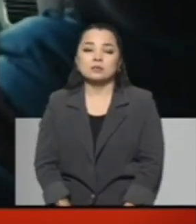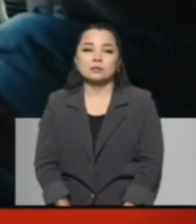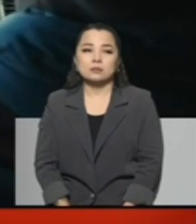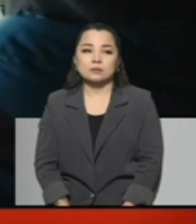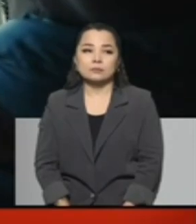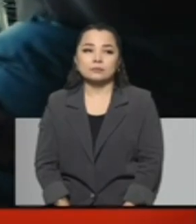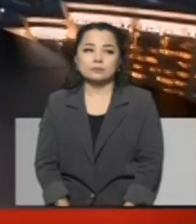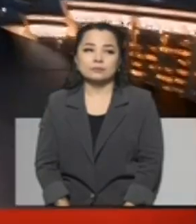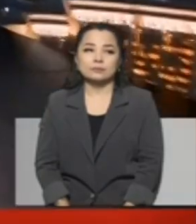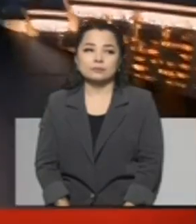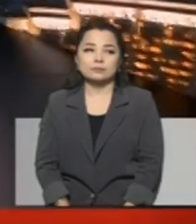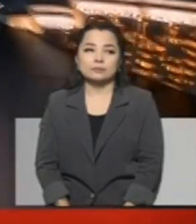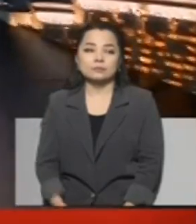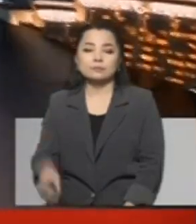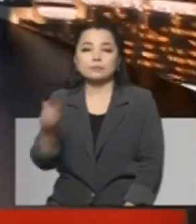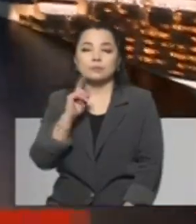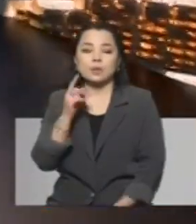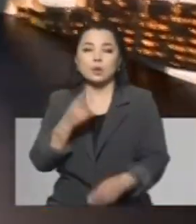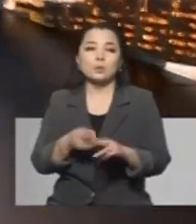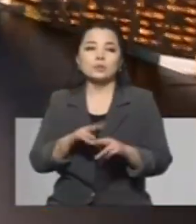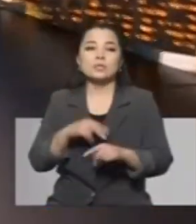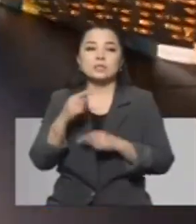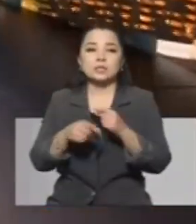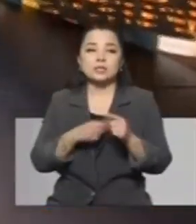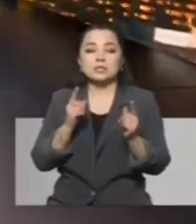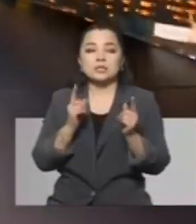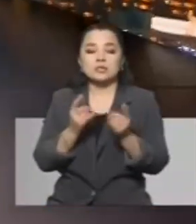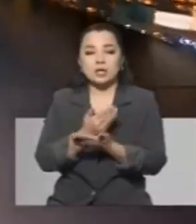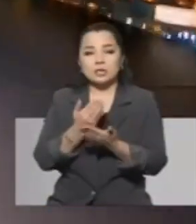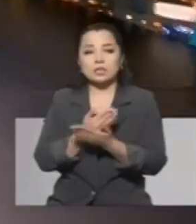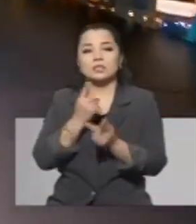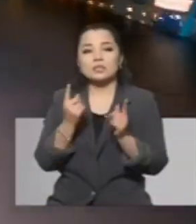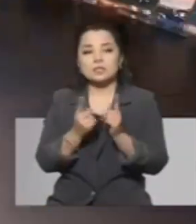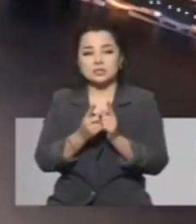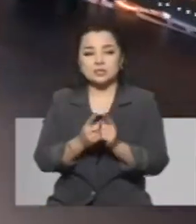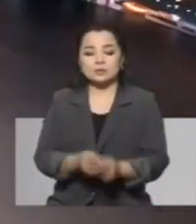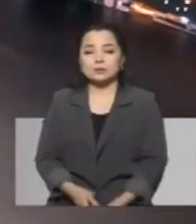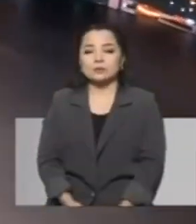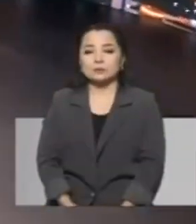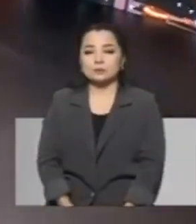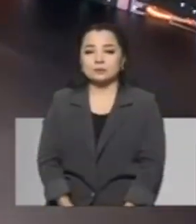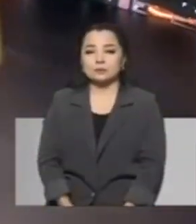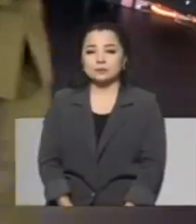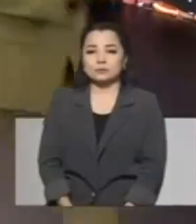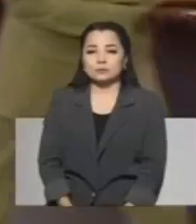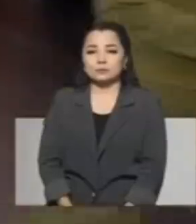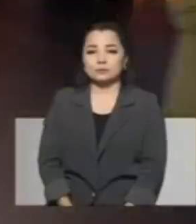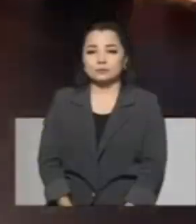Қымбатты көрермен, бүгінгі айтарымыз осы, амандықпен жүздесейік.